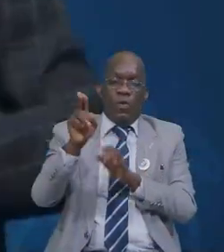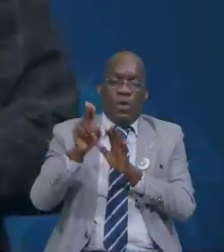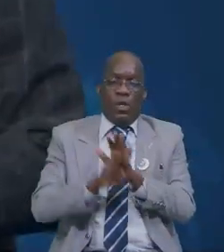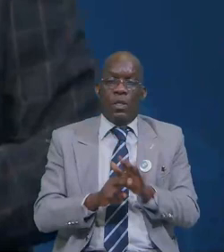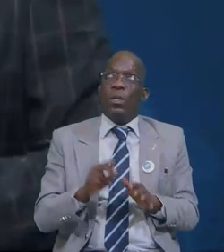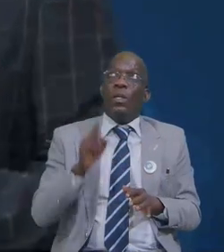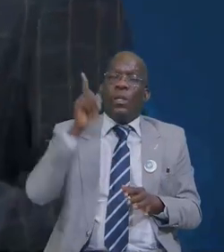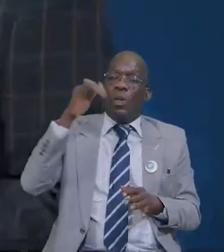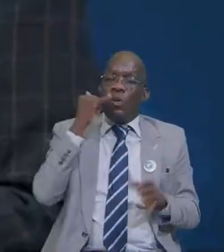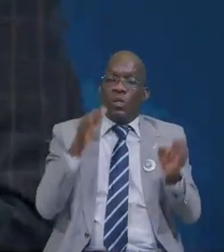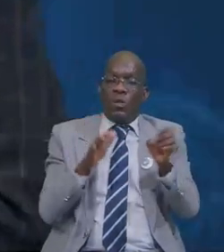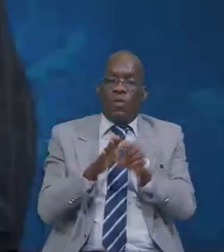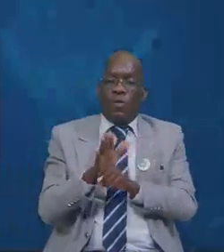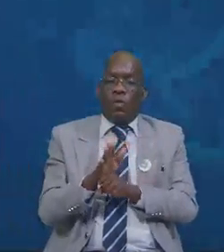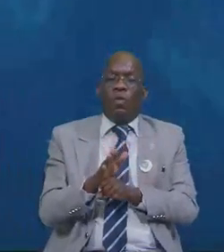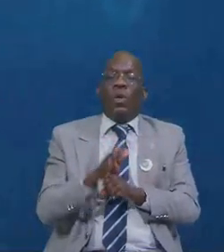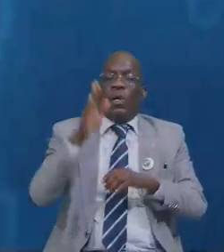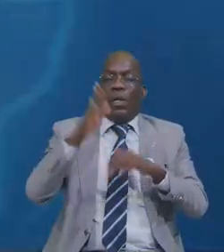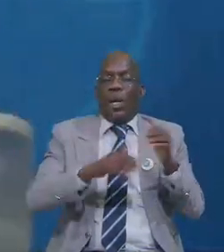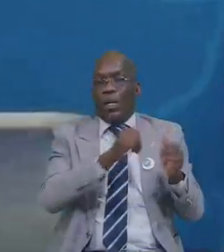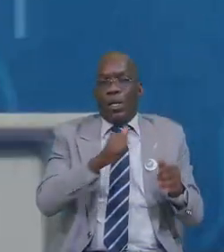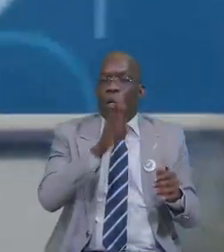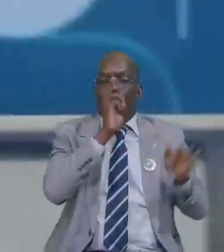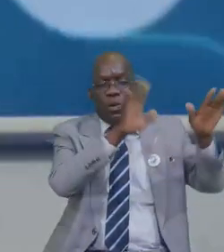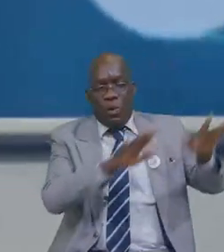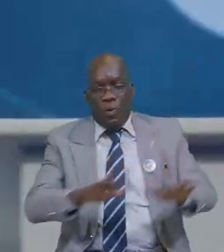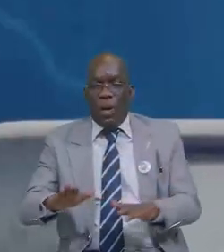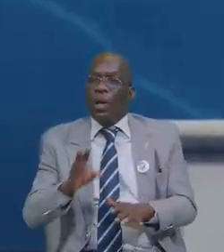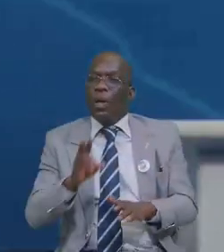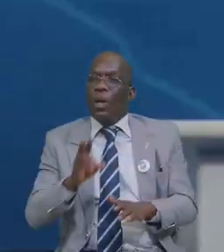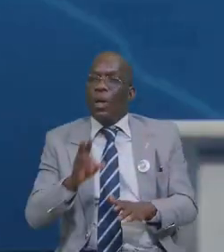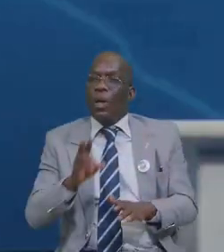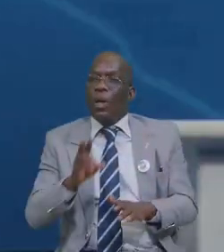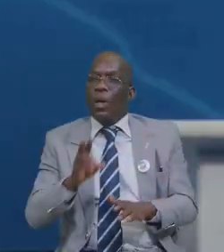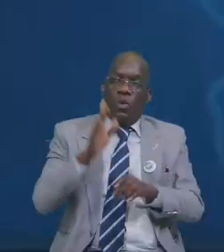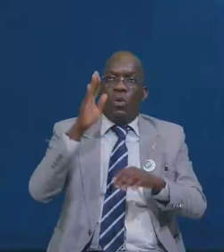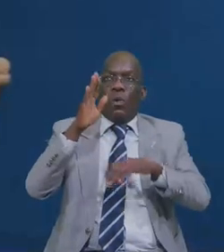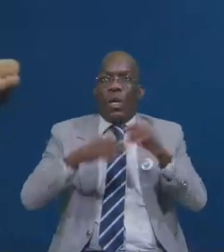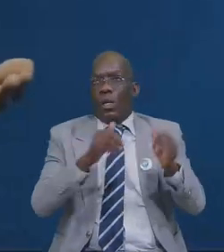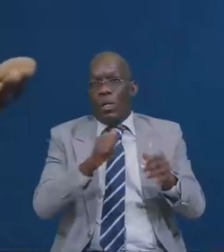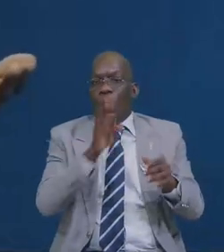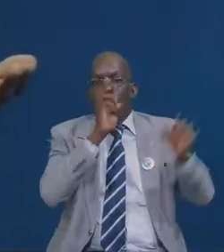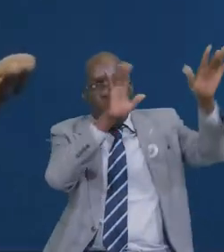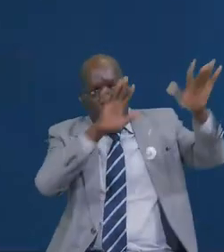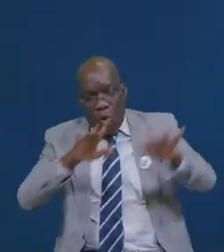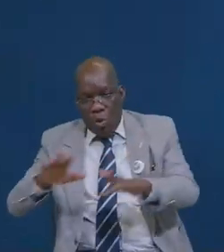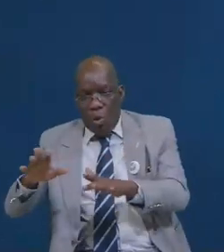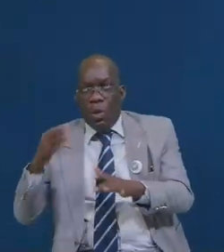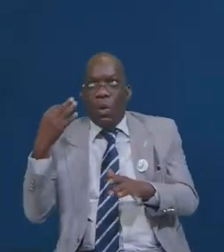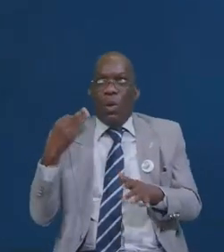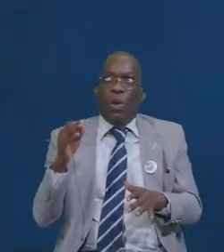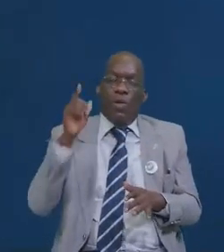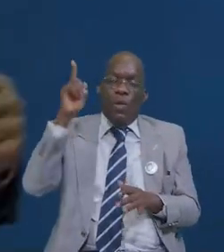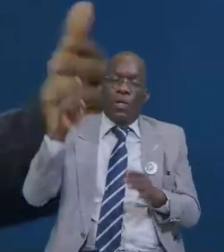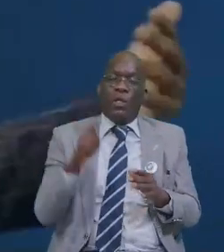Et nous avons tous reçu de sa plénitude, plus pleine que la rivière, plus pleine qu'un océan. Et dit, et nous